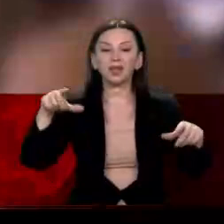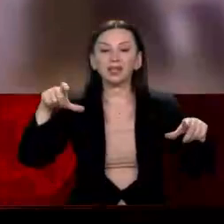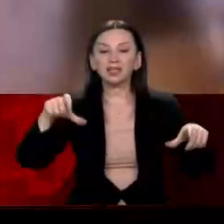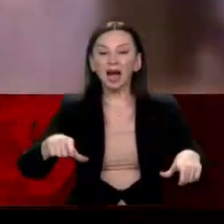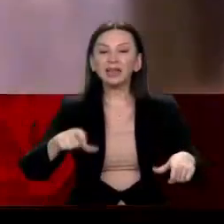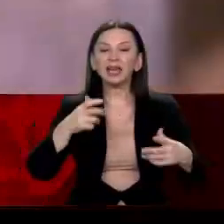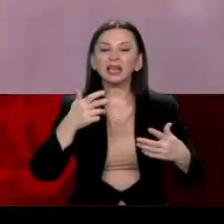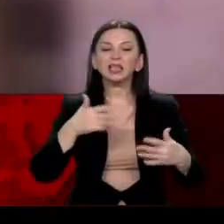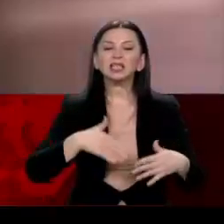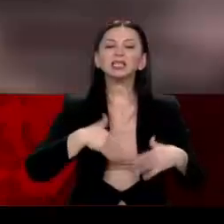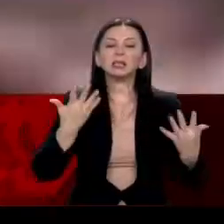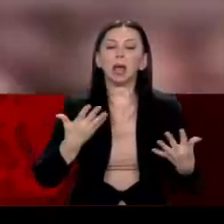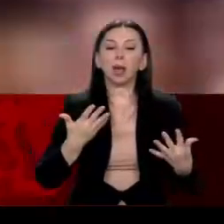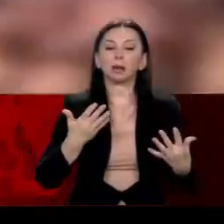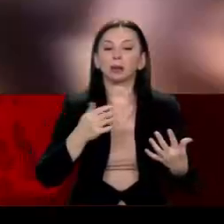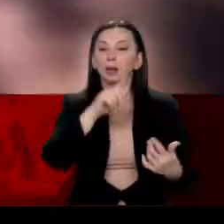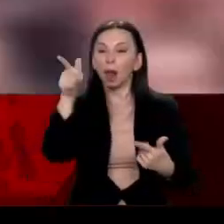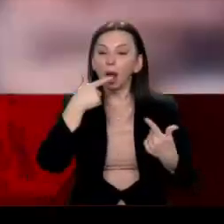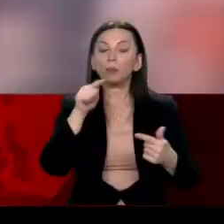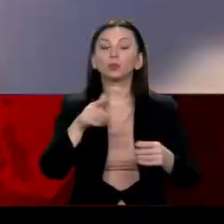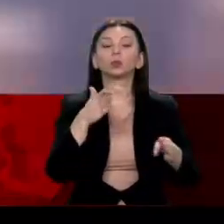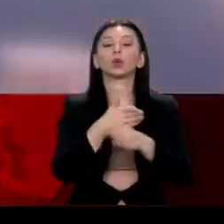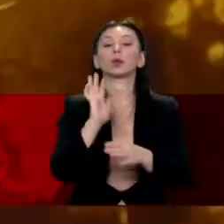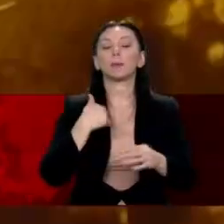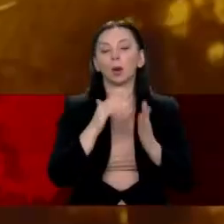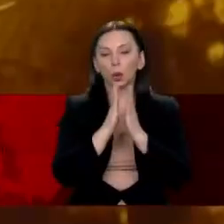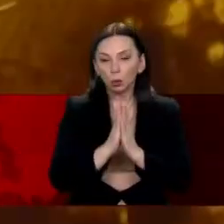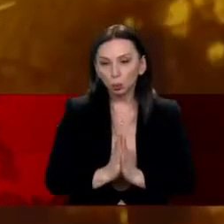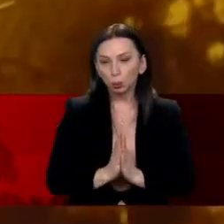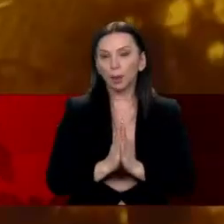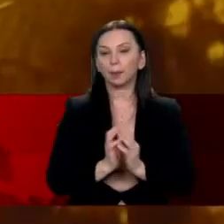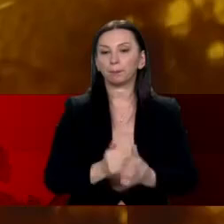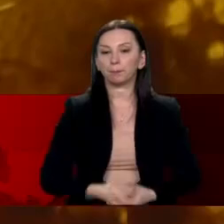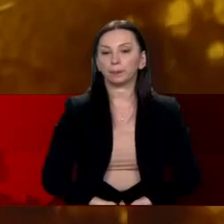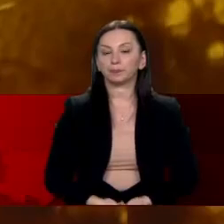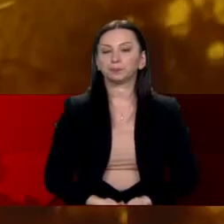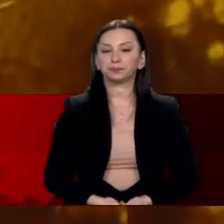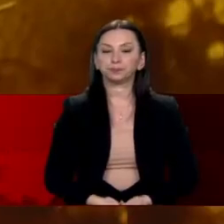istemedi falan, böyle bir şey yok. Hepinizden çok çok çok özür dilerim. Gidelim buraya.